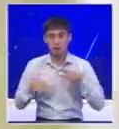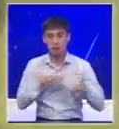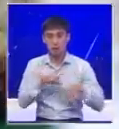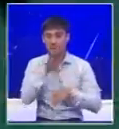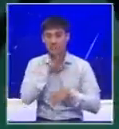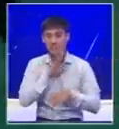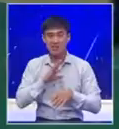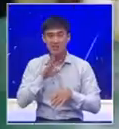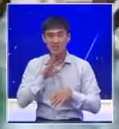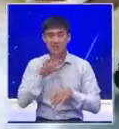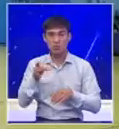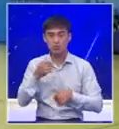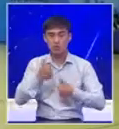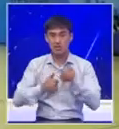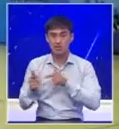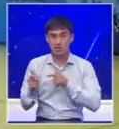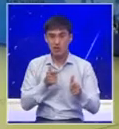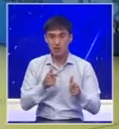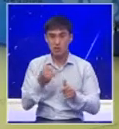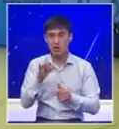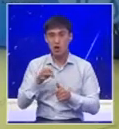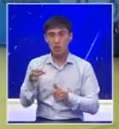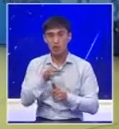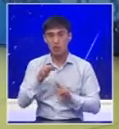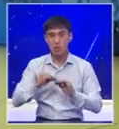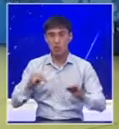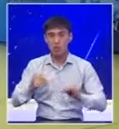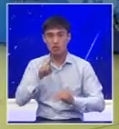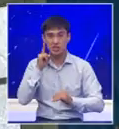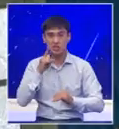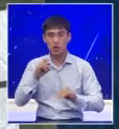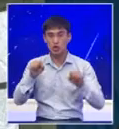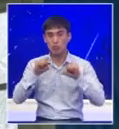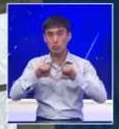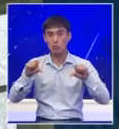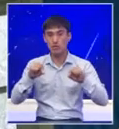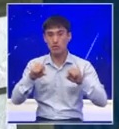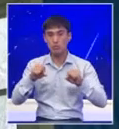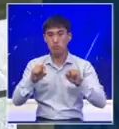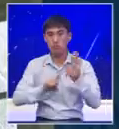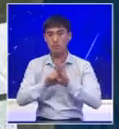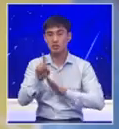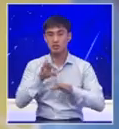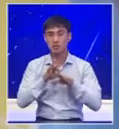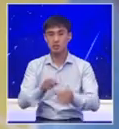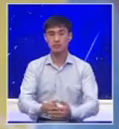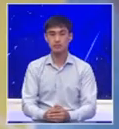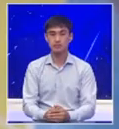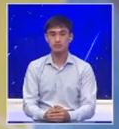қыздарды республикалық жарыстарға дайындау Іле ауданының балалар мен жасөспірімдер спорт мектебі базасында да өтуде.